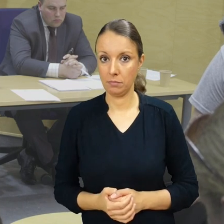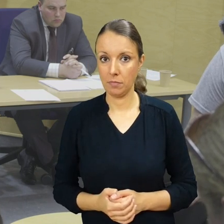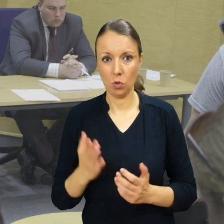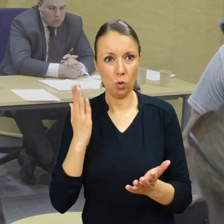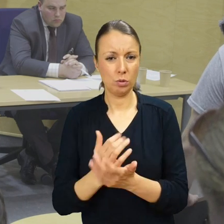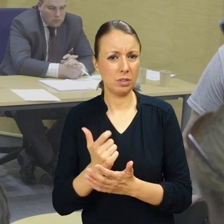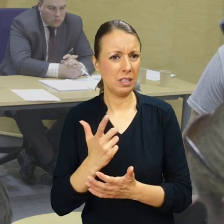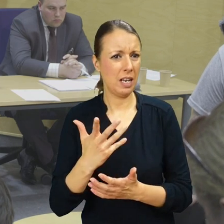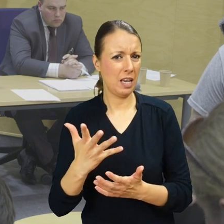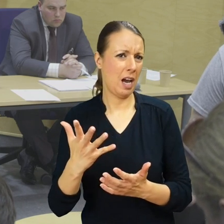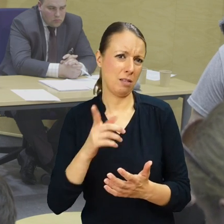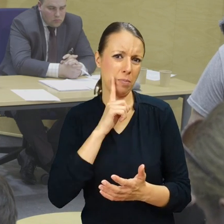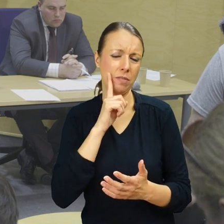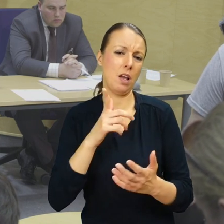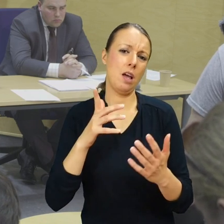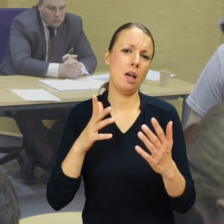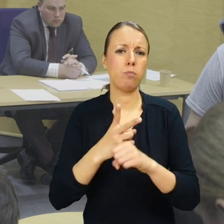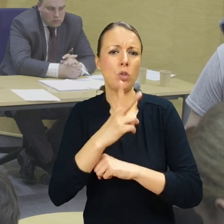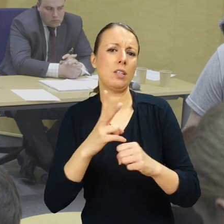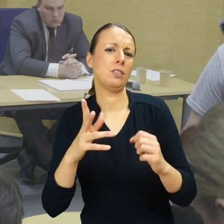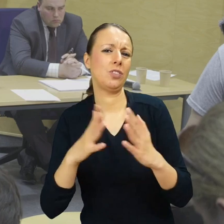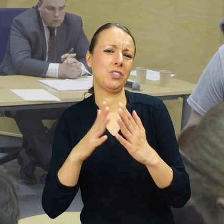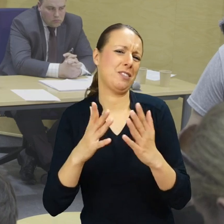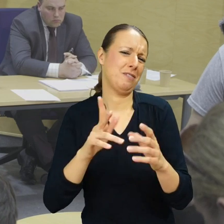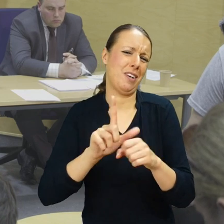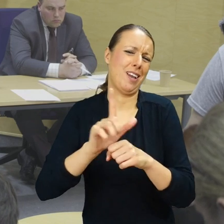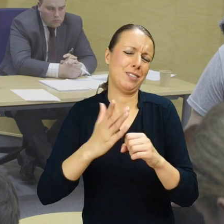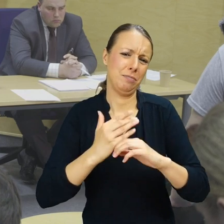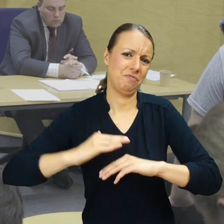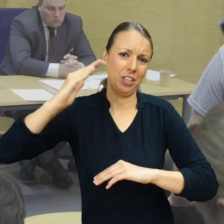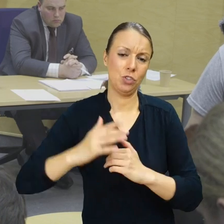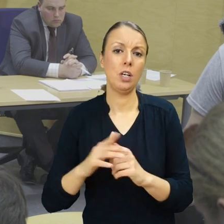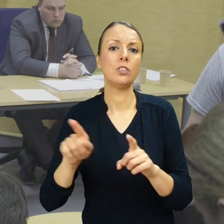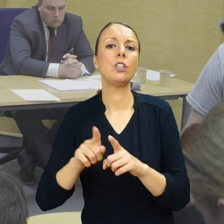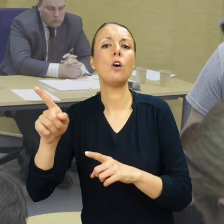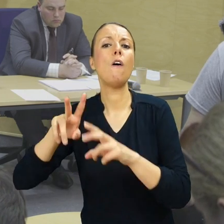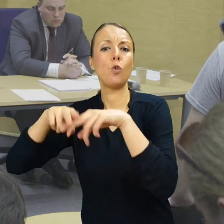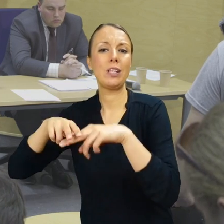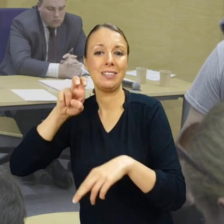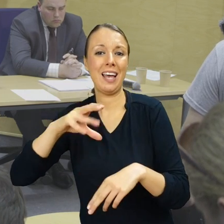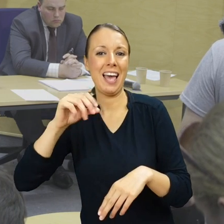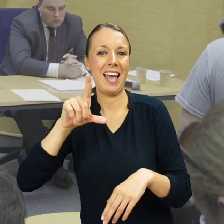Fundacja Helsińska tyle samo, powiedzmy. I przed